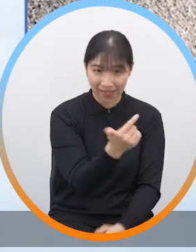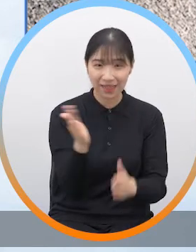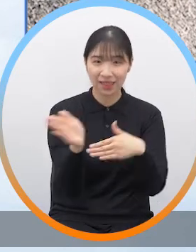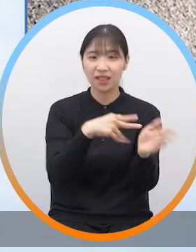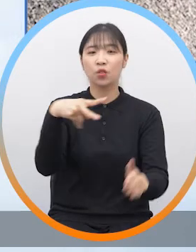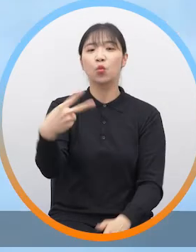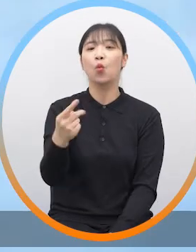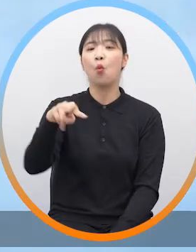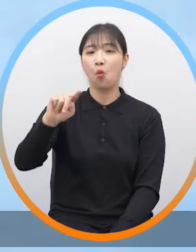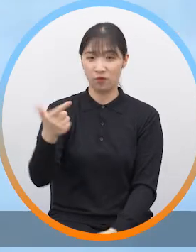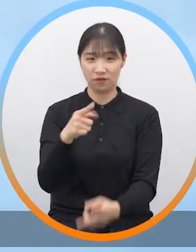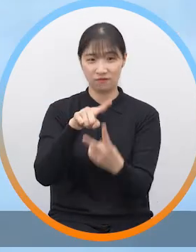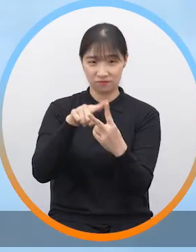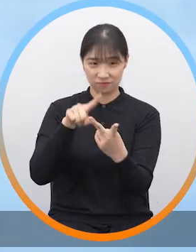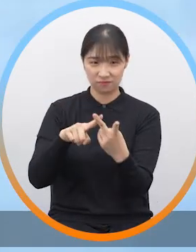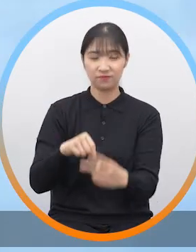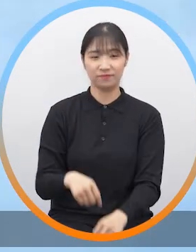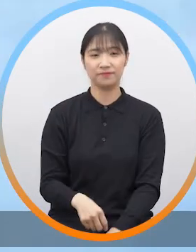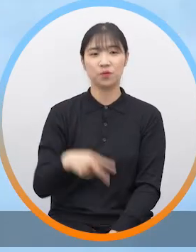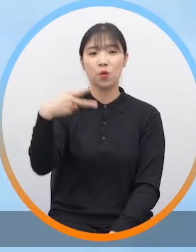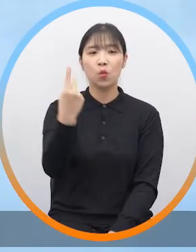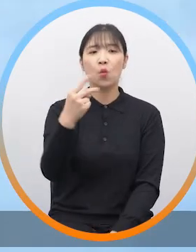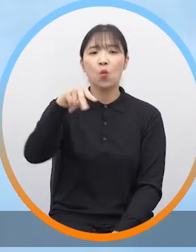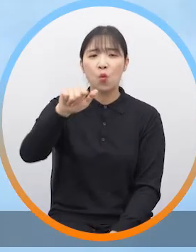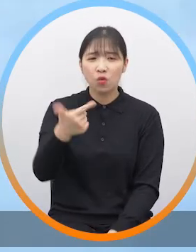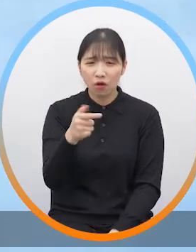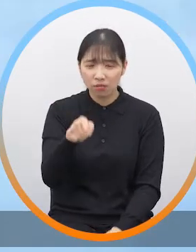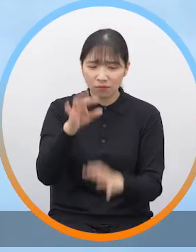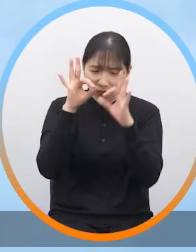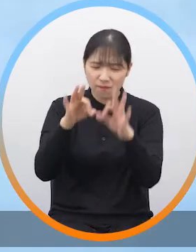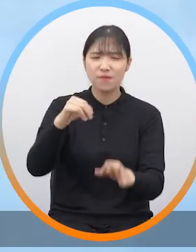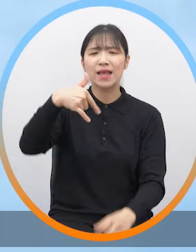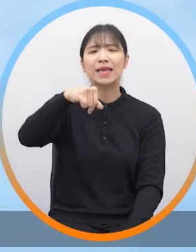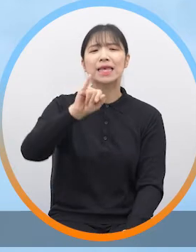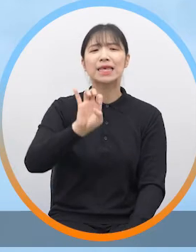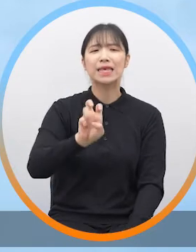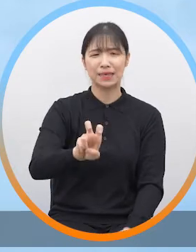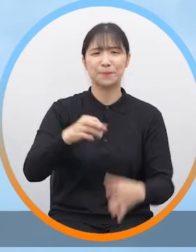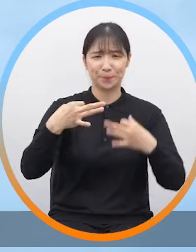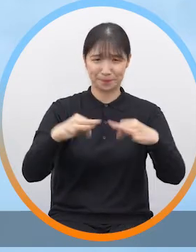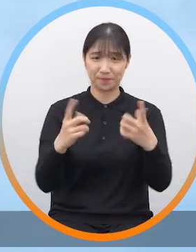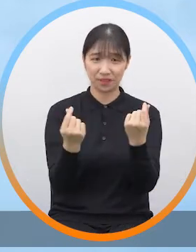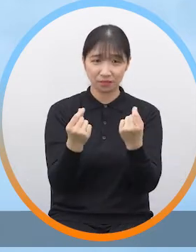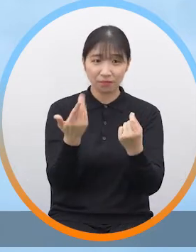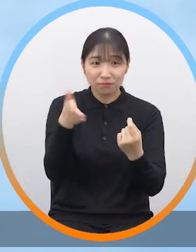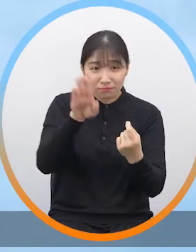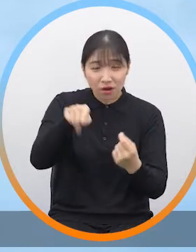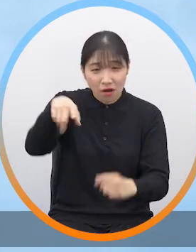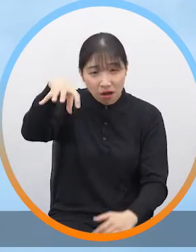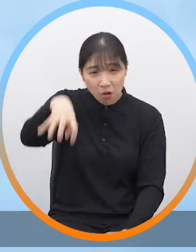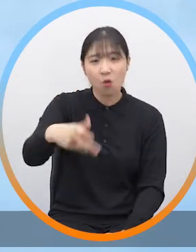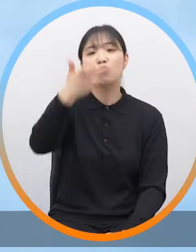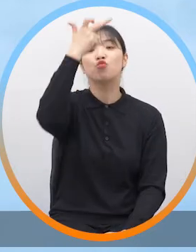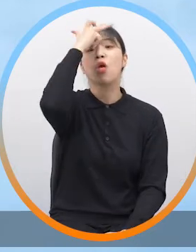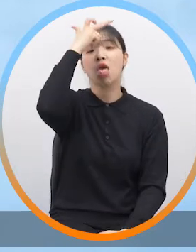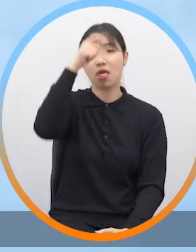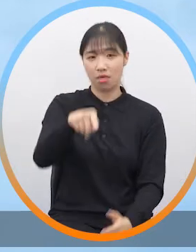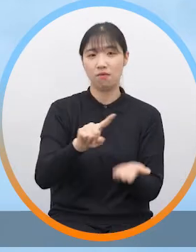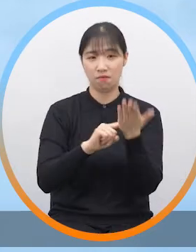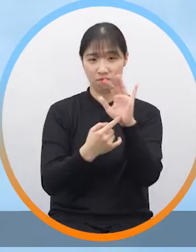도선을 들었습니다. 도선이 우리 자료에는 김씨로 나오는데 현지에서는 이 최씨로 나온단